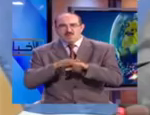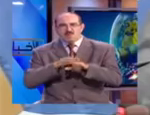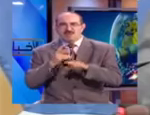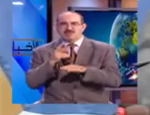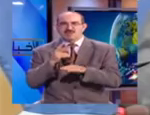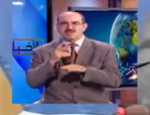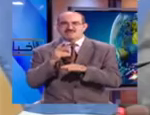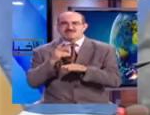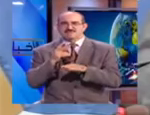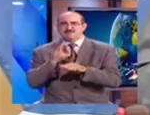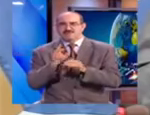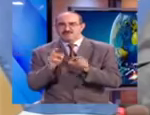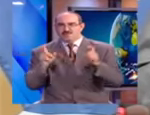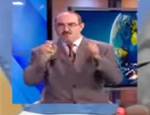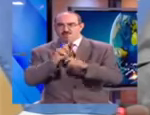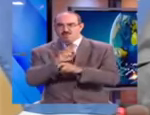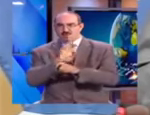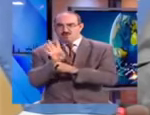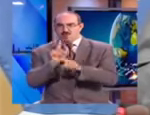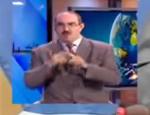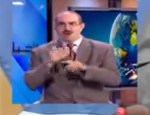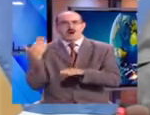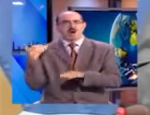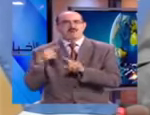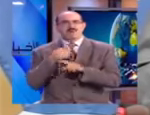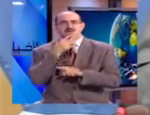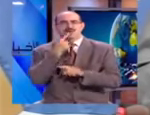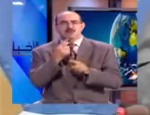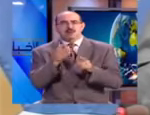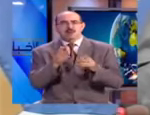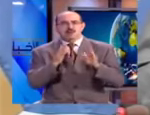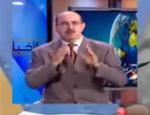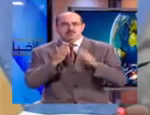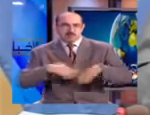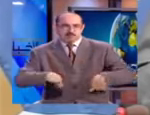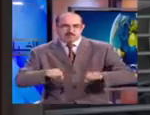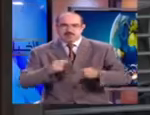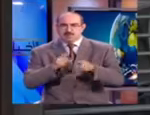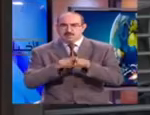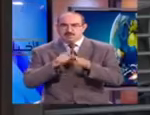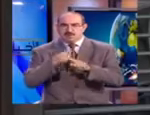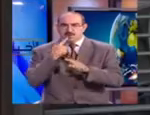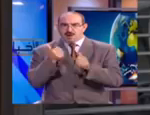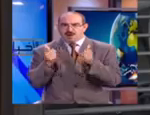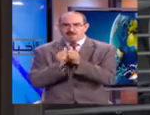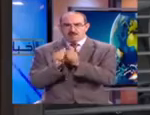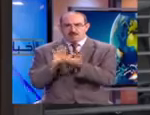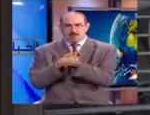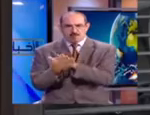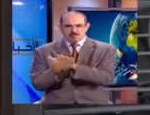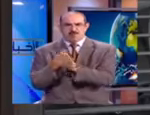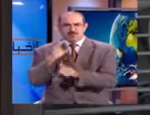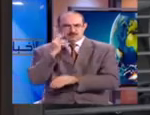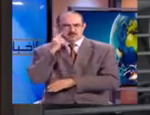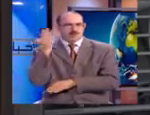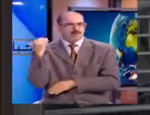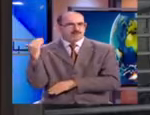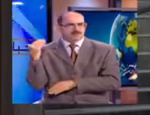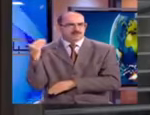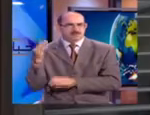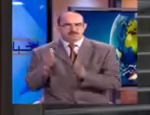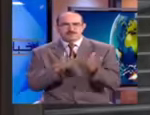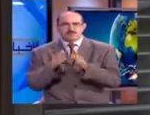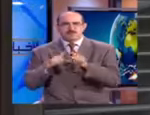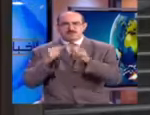ومصدره، وبعدما وجهت لها اتهامات بالتراخي وحتى التواطؤ مع دولة الصين. يحدث هذا فيما